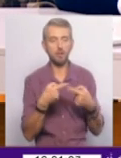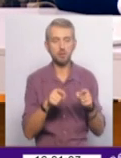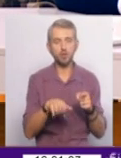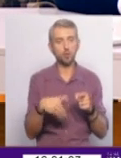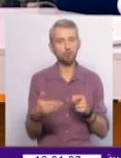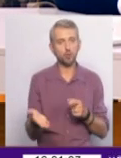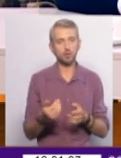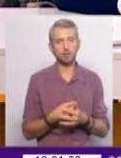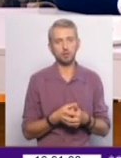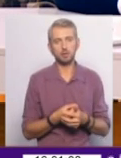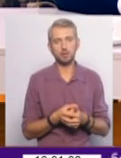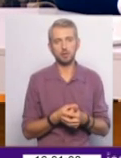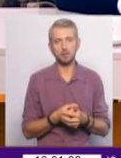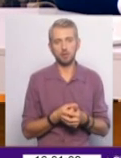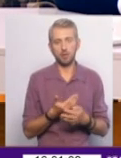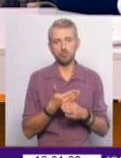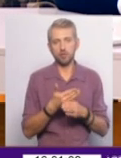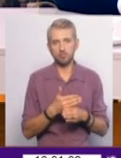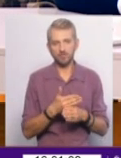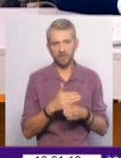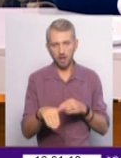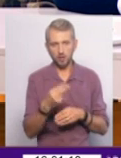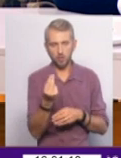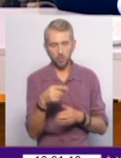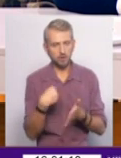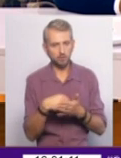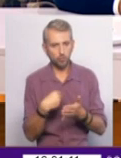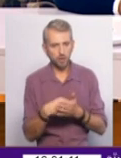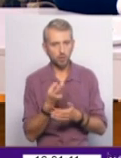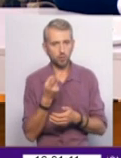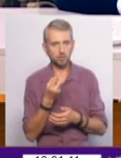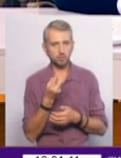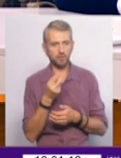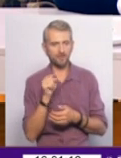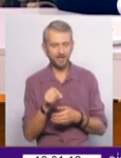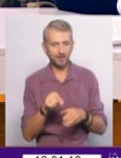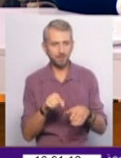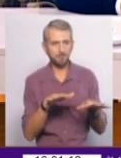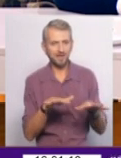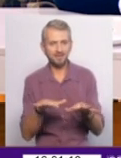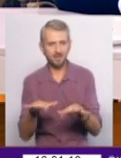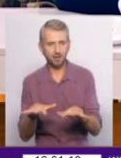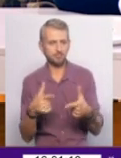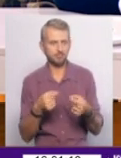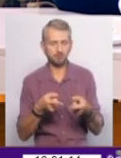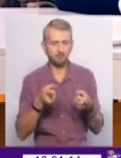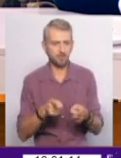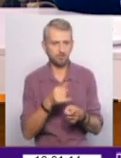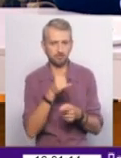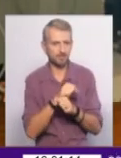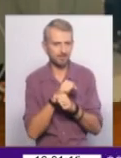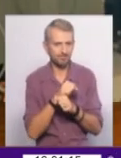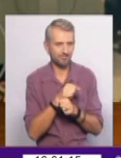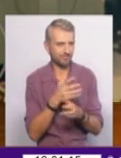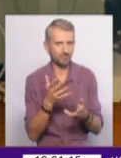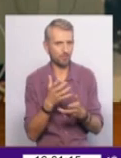сторони частково виділяти кошти з бюджету для в саме тих містах, ну, в яких, ну, дійсно не можна не зробити. Кричуща це